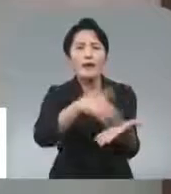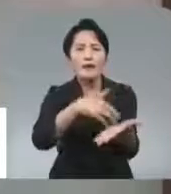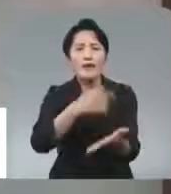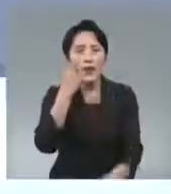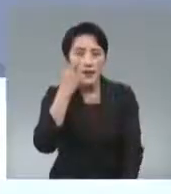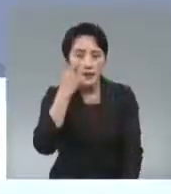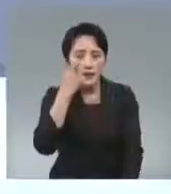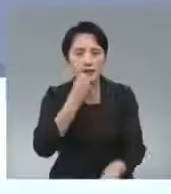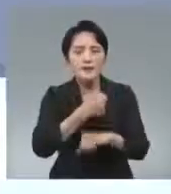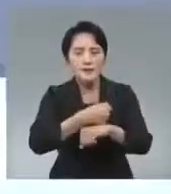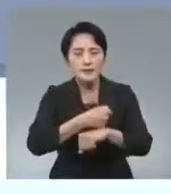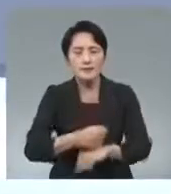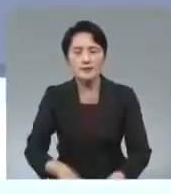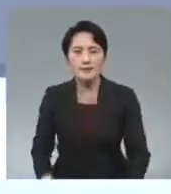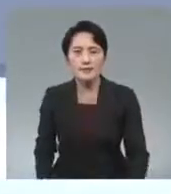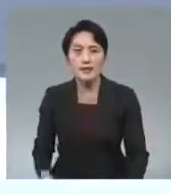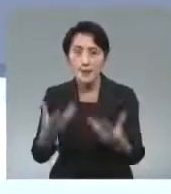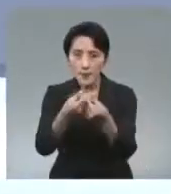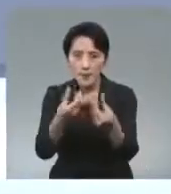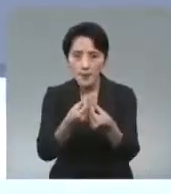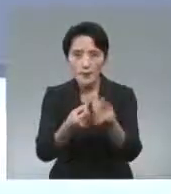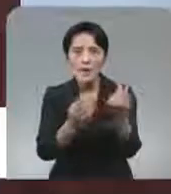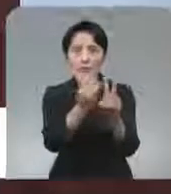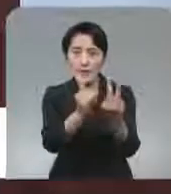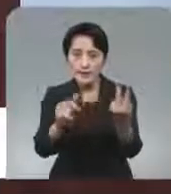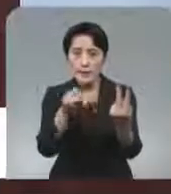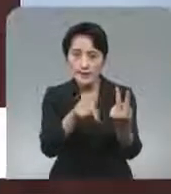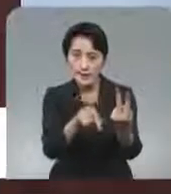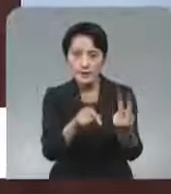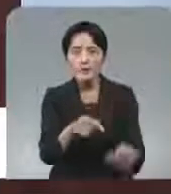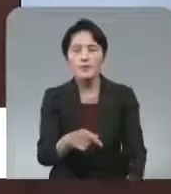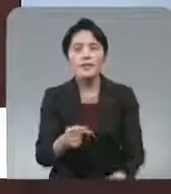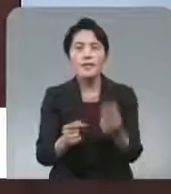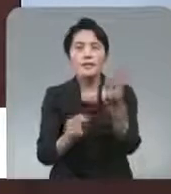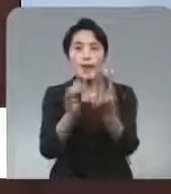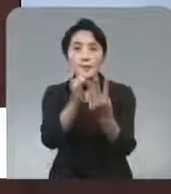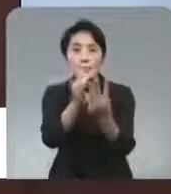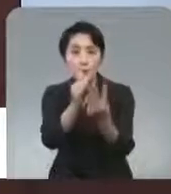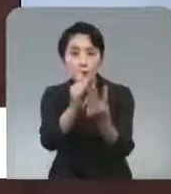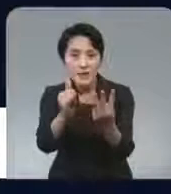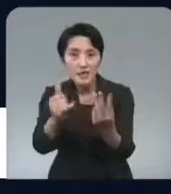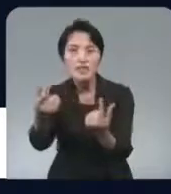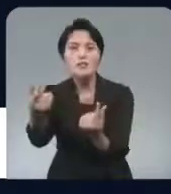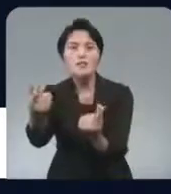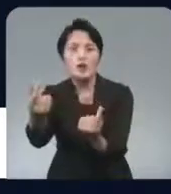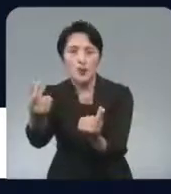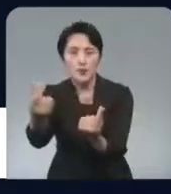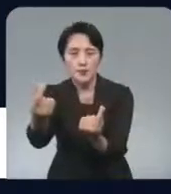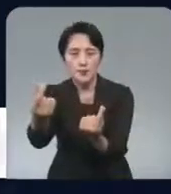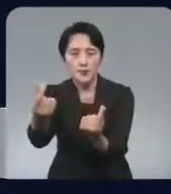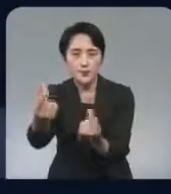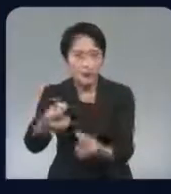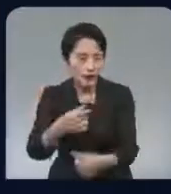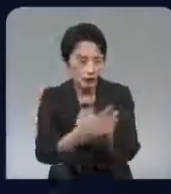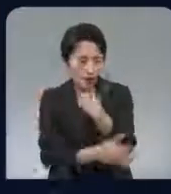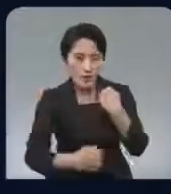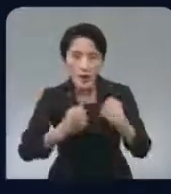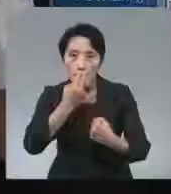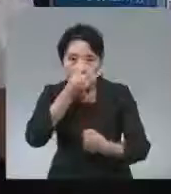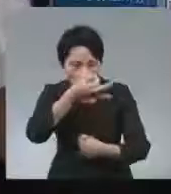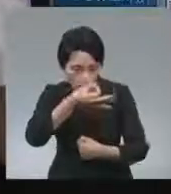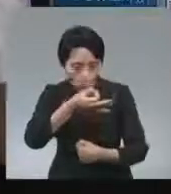支援の対象となりそうです小規模事業者への支援に充てる予算は政府案より